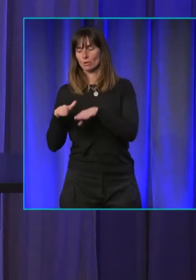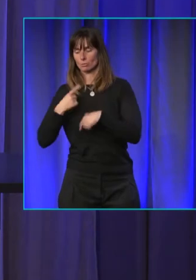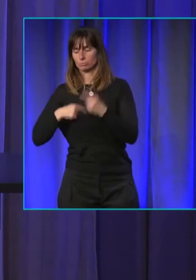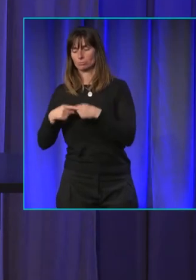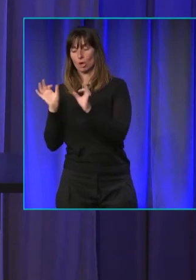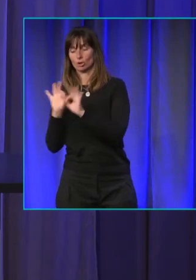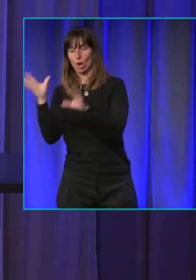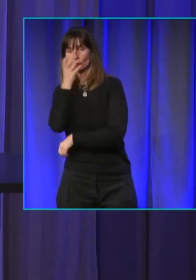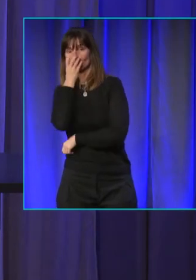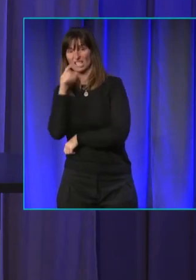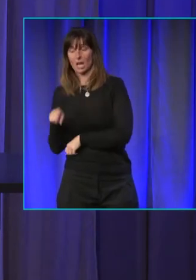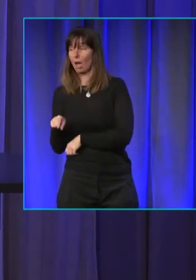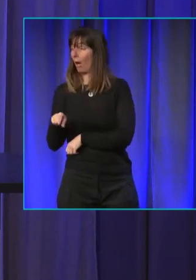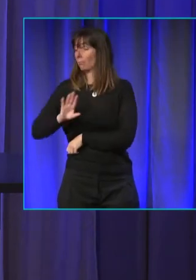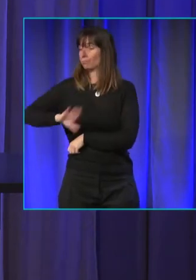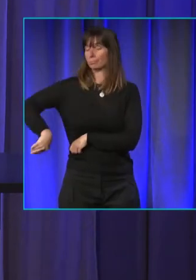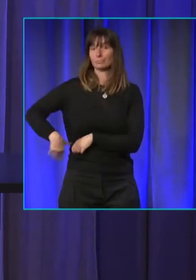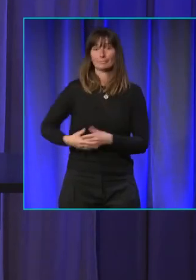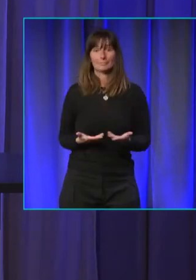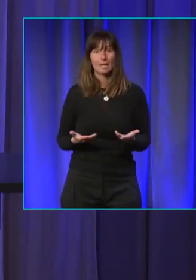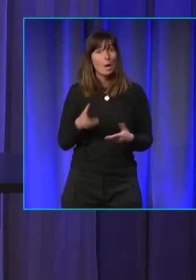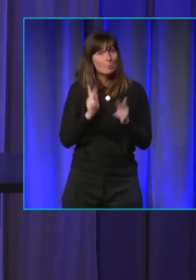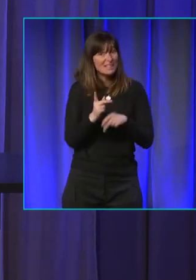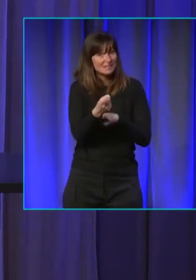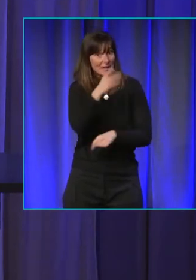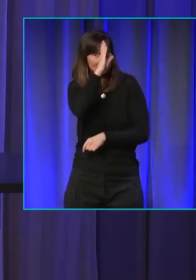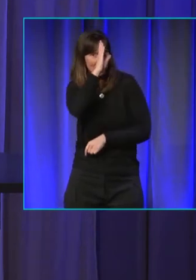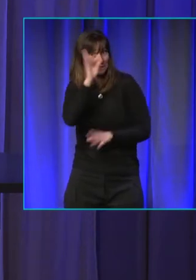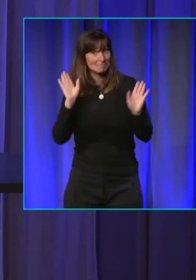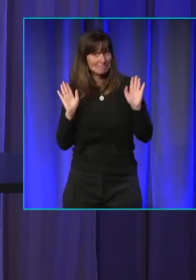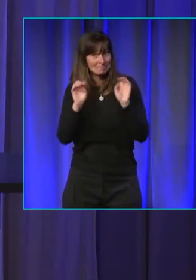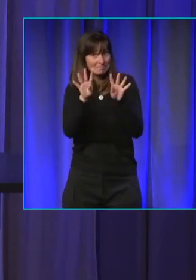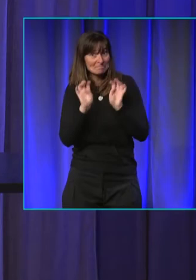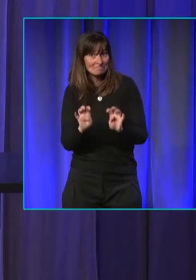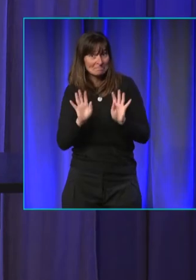oxygène. Donc il y a peut-être aussi un effet taille.